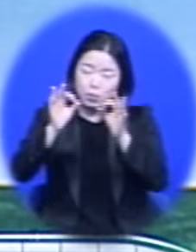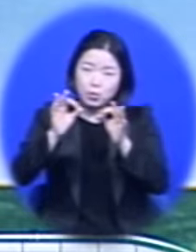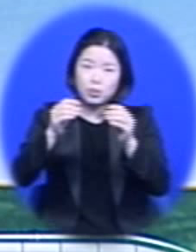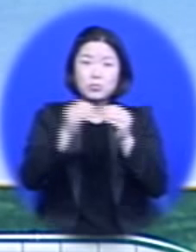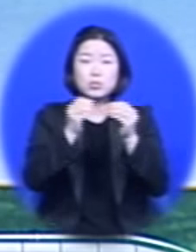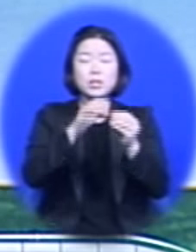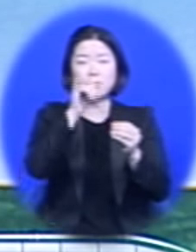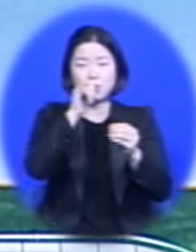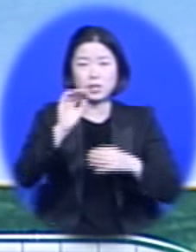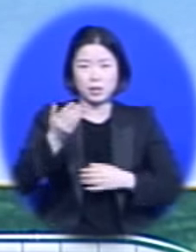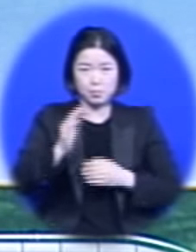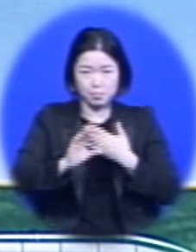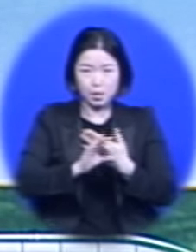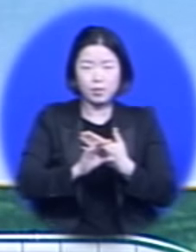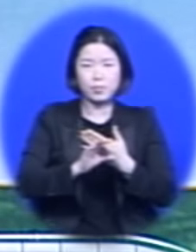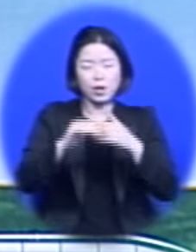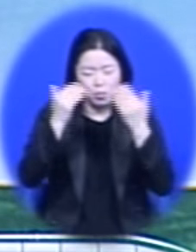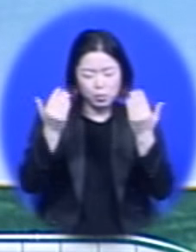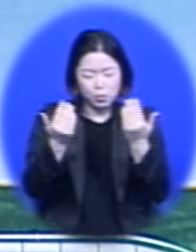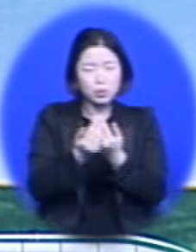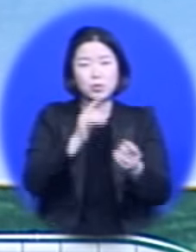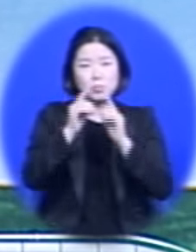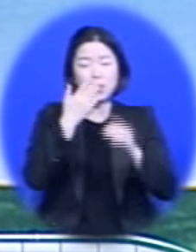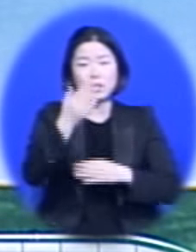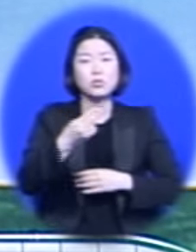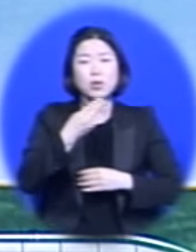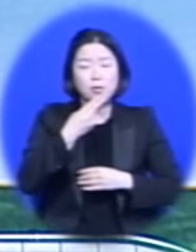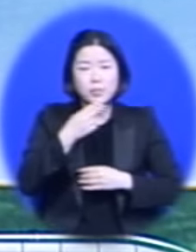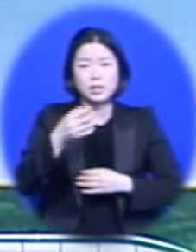그것은 이루다 말할 수 없는 단식으로.